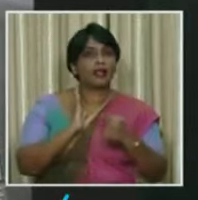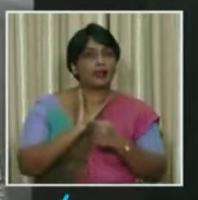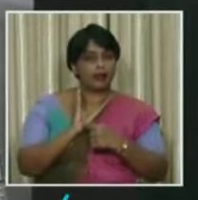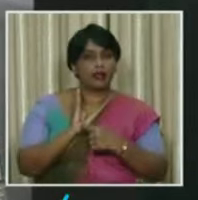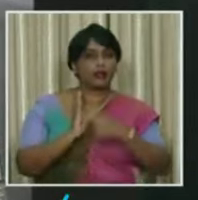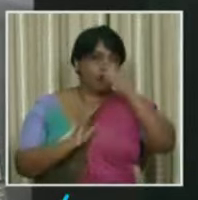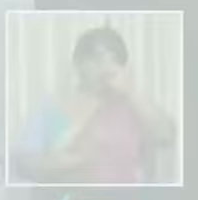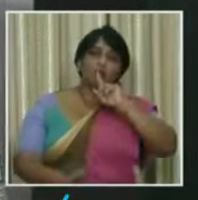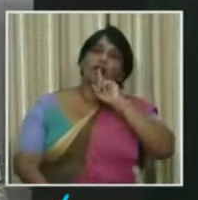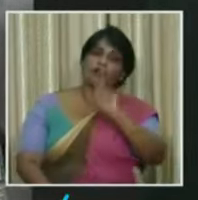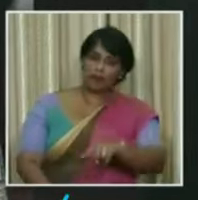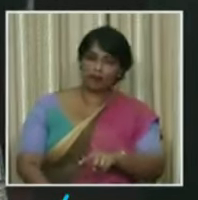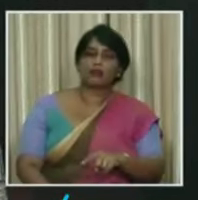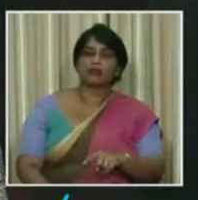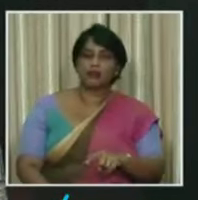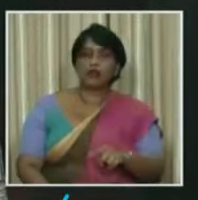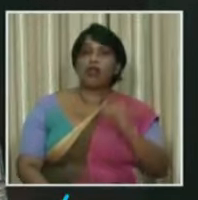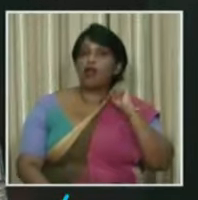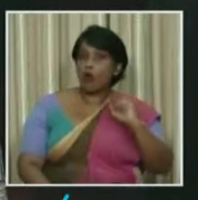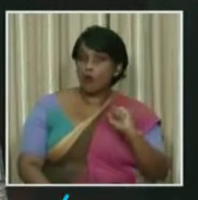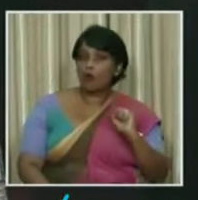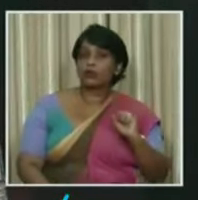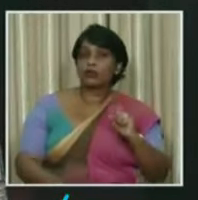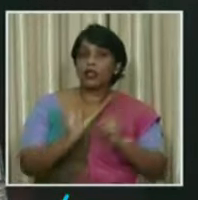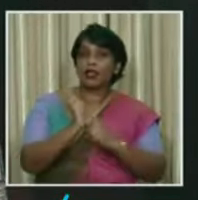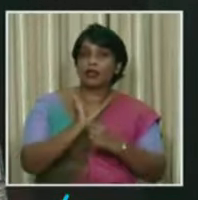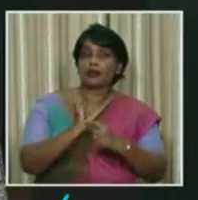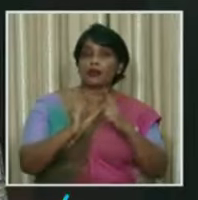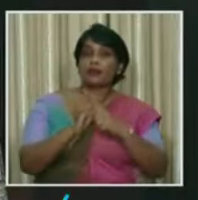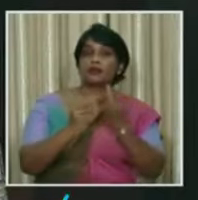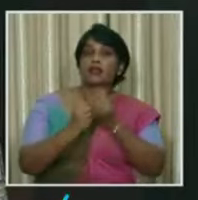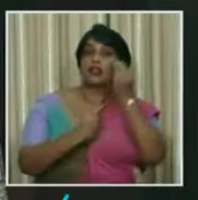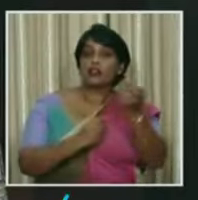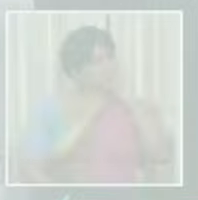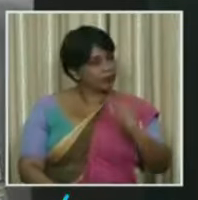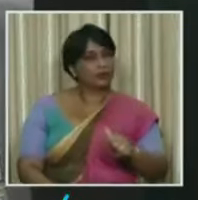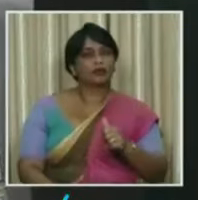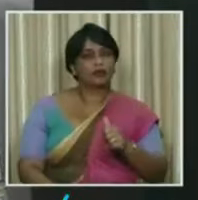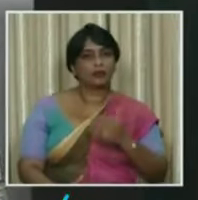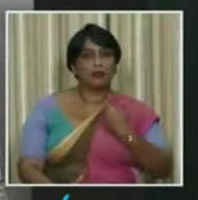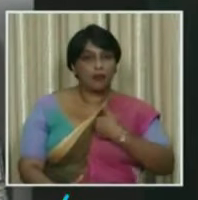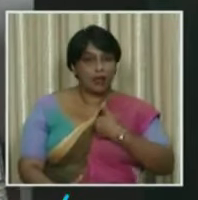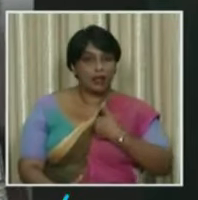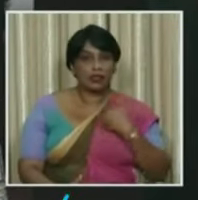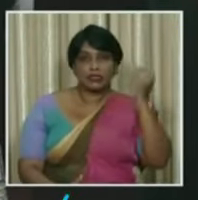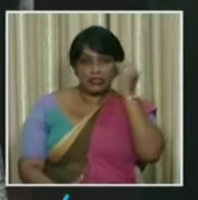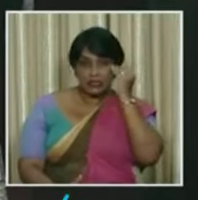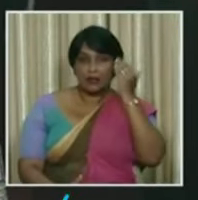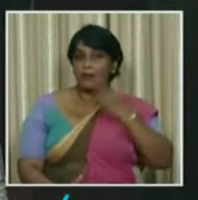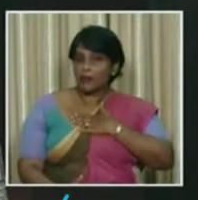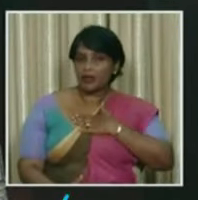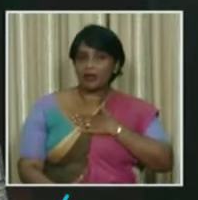තිරාණලස් මැතිතුමාගෙන් අහන්න කවුද කොටින්ට සල්ලි දුන්නේ කාගේ සල්ලිද දුන්නේ මගේ සහෝදරියවත්